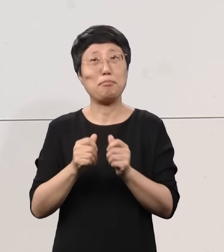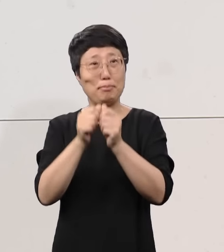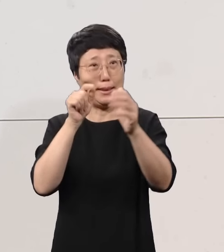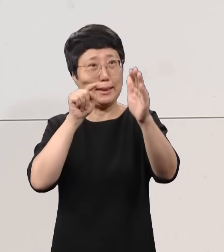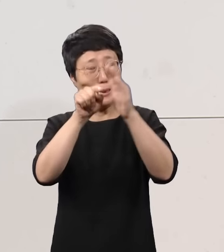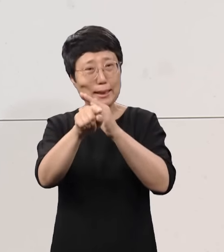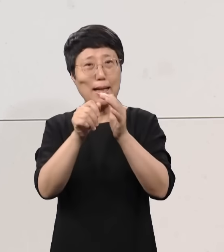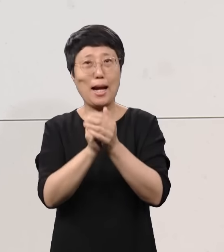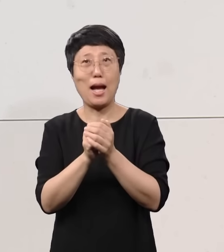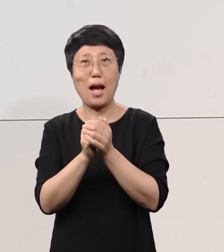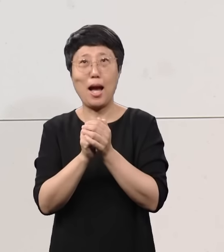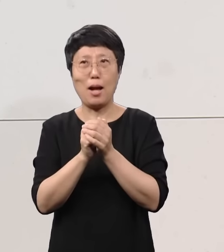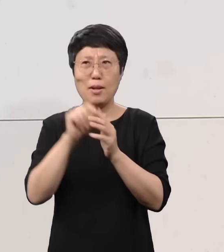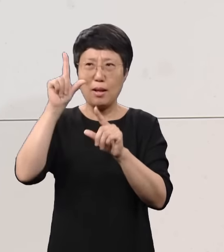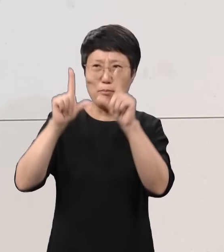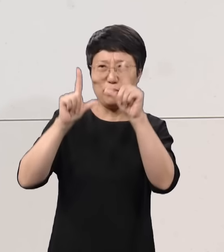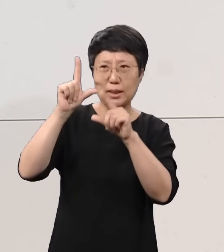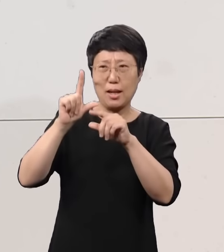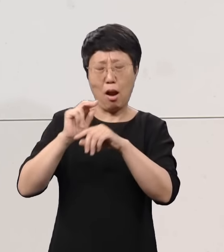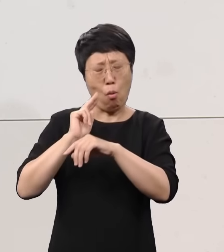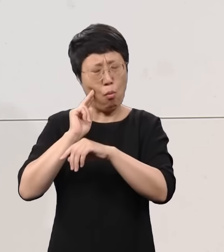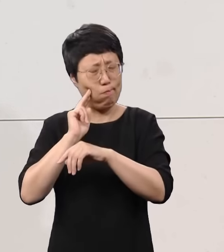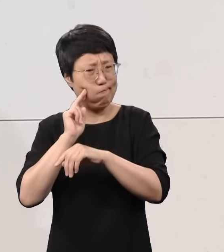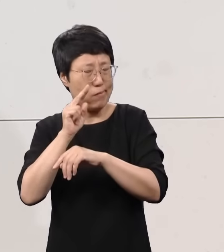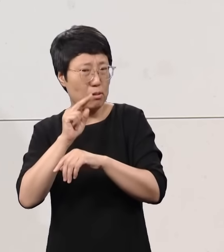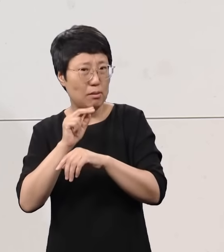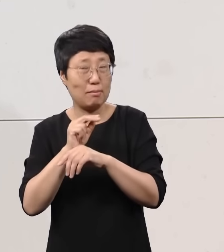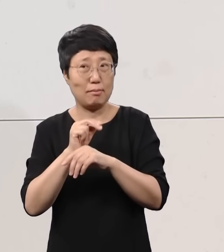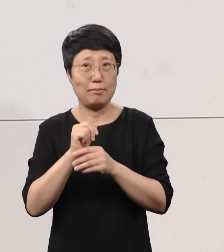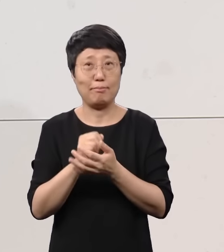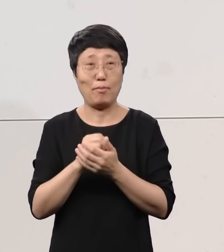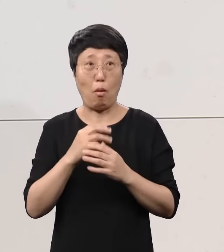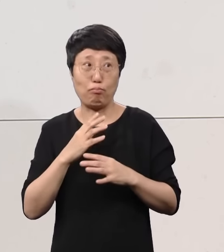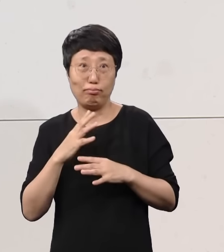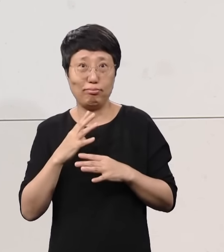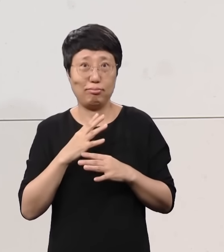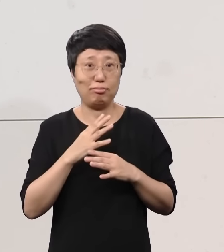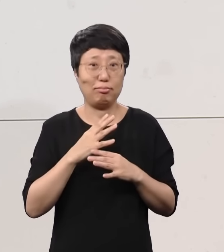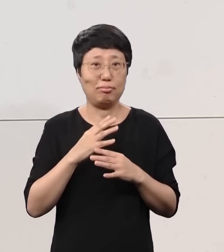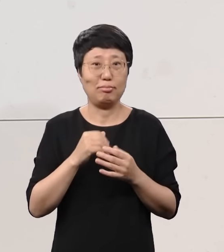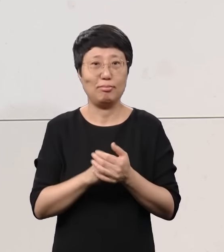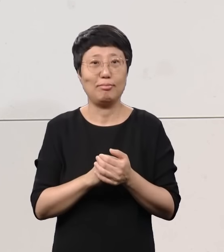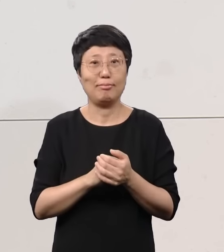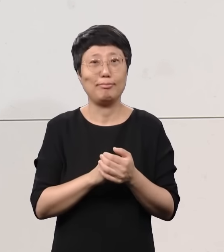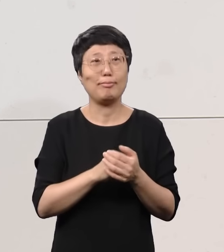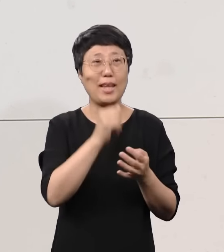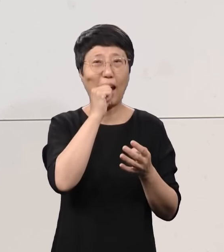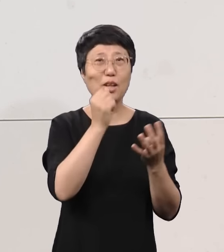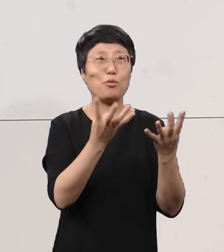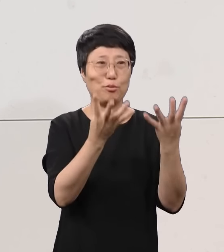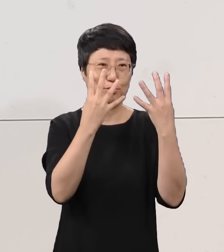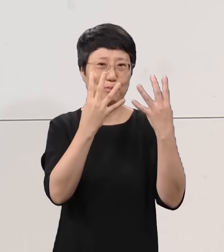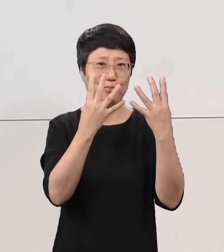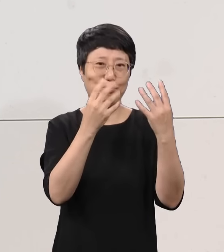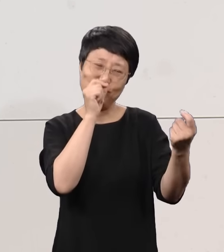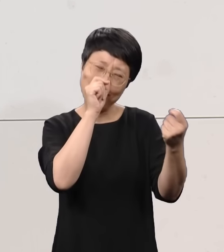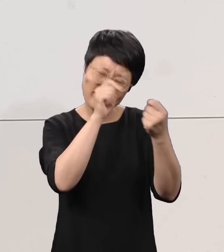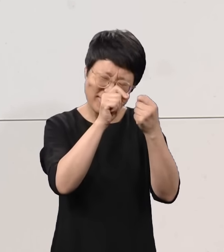제일 험악하게 생긴 쓸 수도 있어요 그래도 그 재소자들과 함께 친하게 잘 지내고